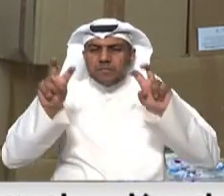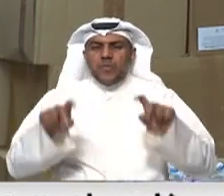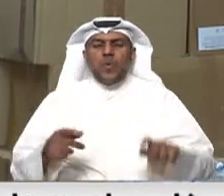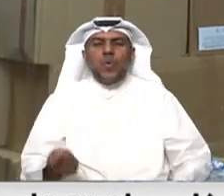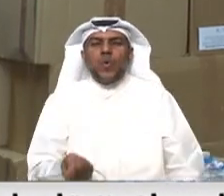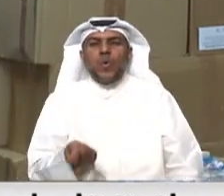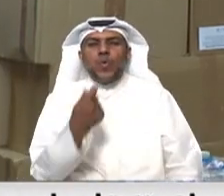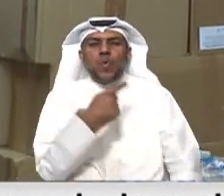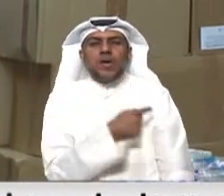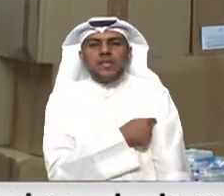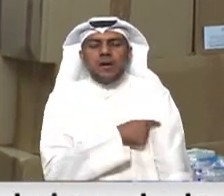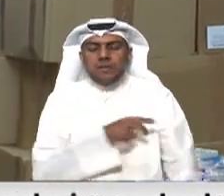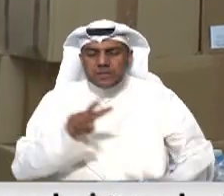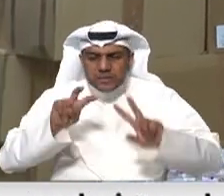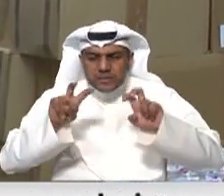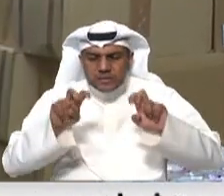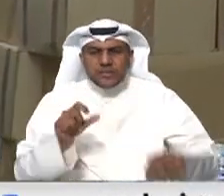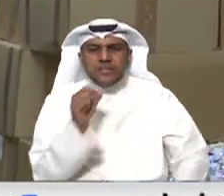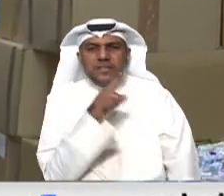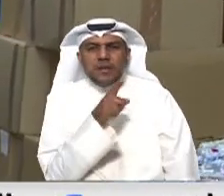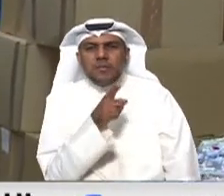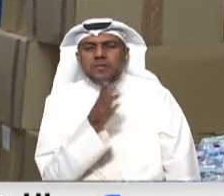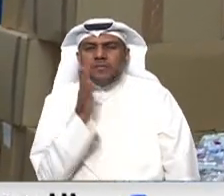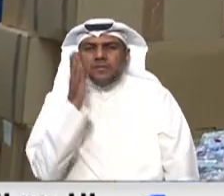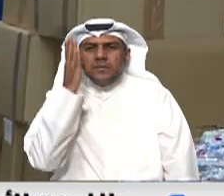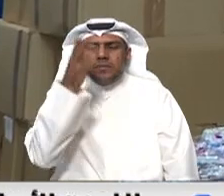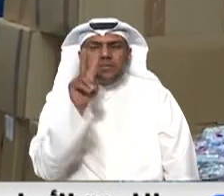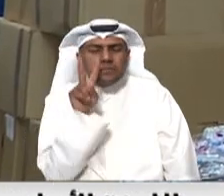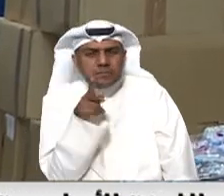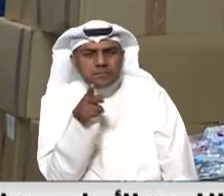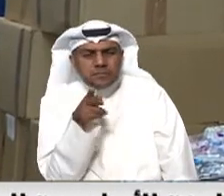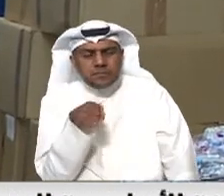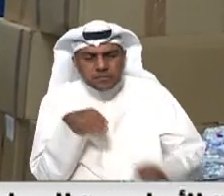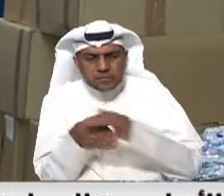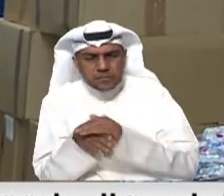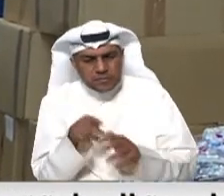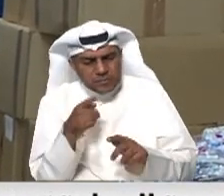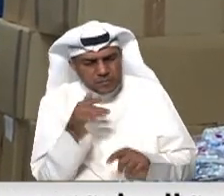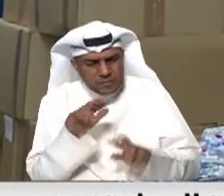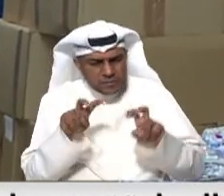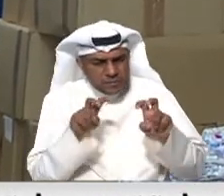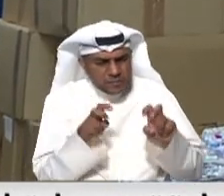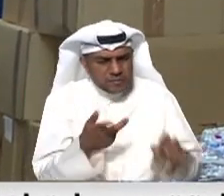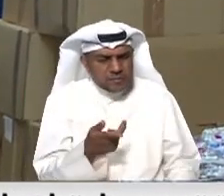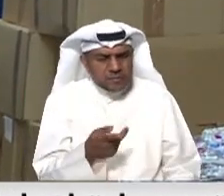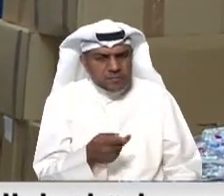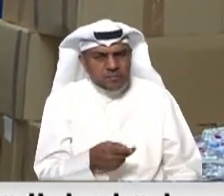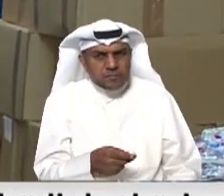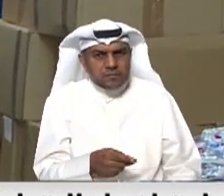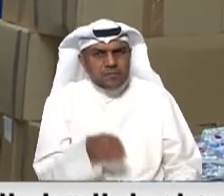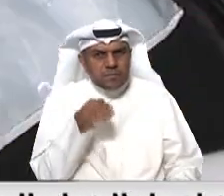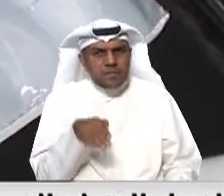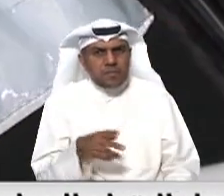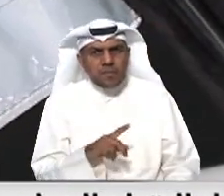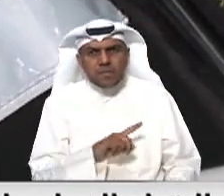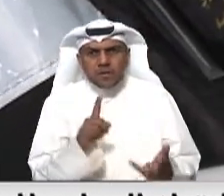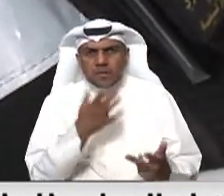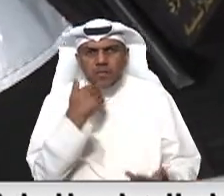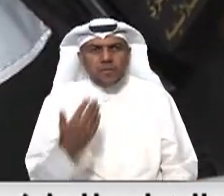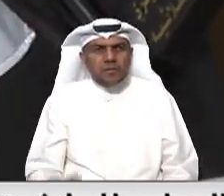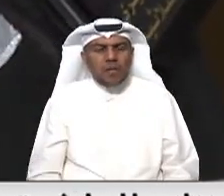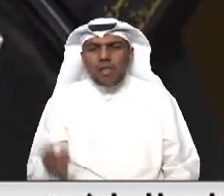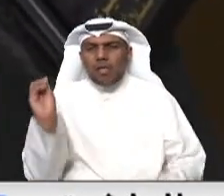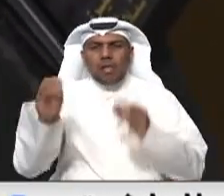الى المخزن المذكوره اللي هو في السالميه ملاحظه اللجنه عده نقاط مهمه اهمها اللي هي مخالفه شروط التخزين والادويه